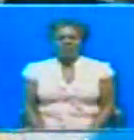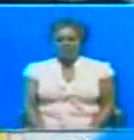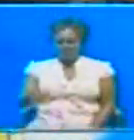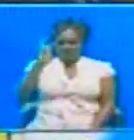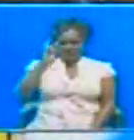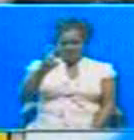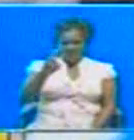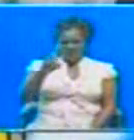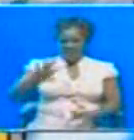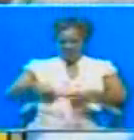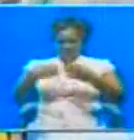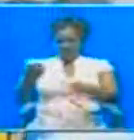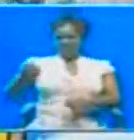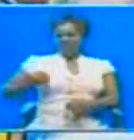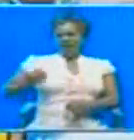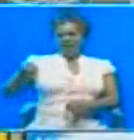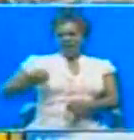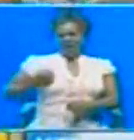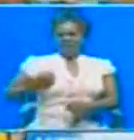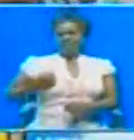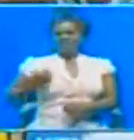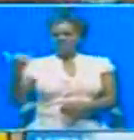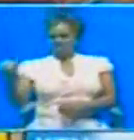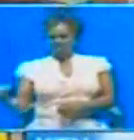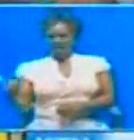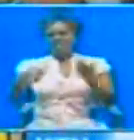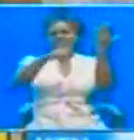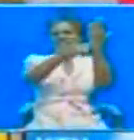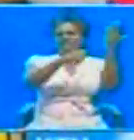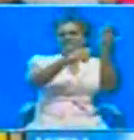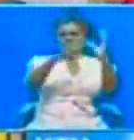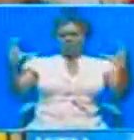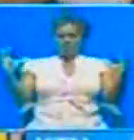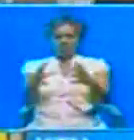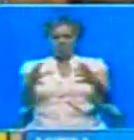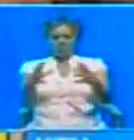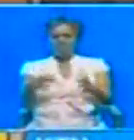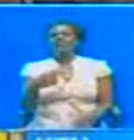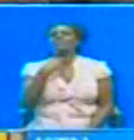Mtazamaji, ni njia ya kumpa msichana au mtoto wa kike jina katika